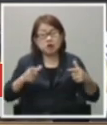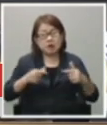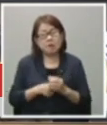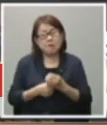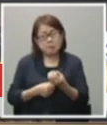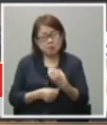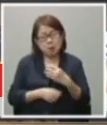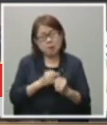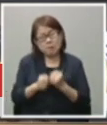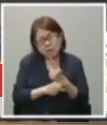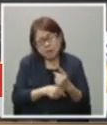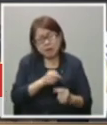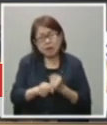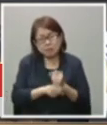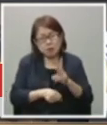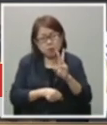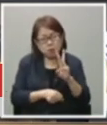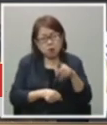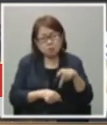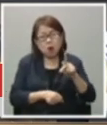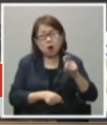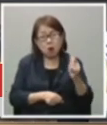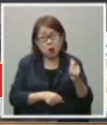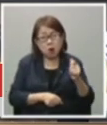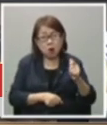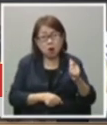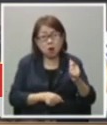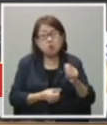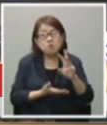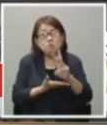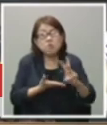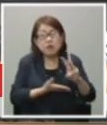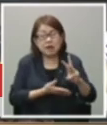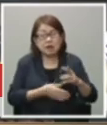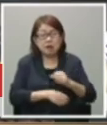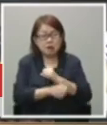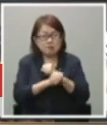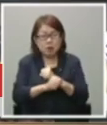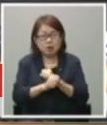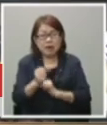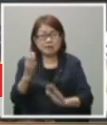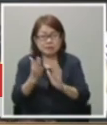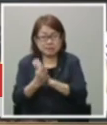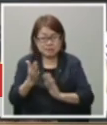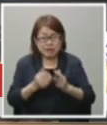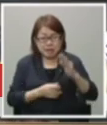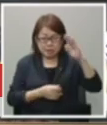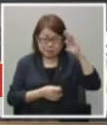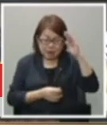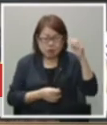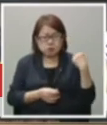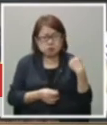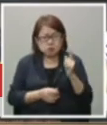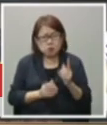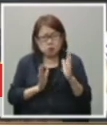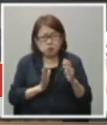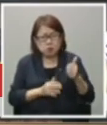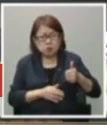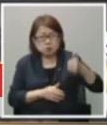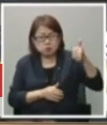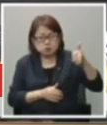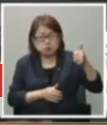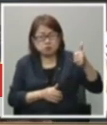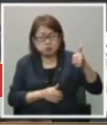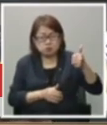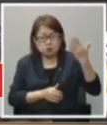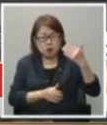ปิดมาต้องใช้คอนเนคชันของคนที่มีบารมีของศิษย์เก่าผู้หลักผู้ใหญ่ในบ้านเมืองเขาจะต้อง